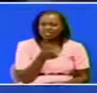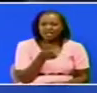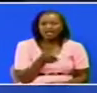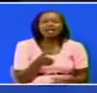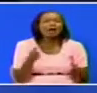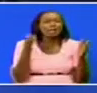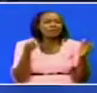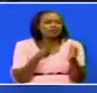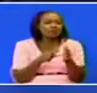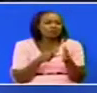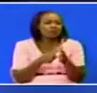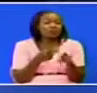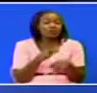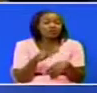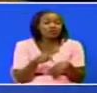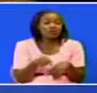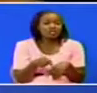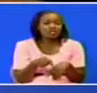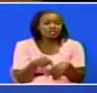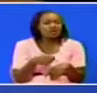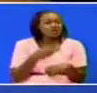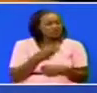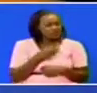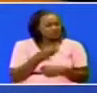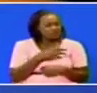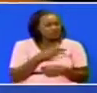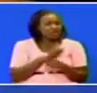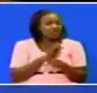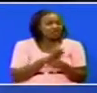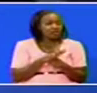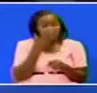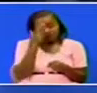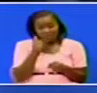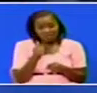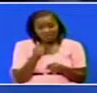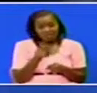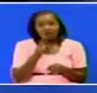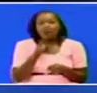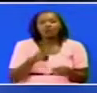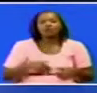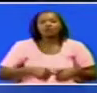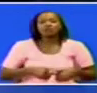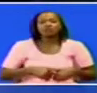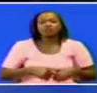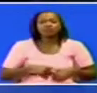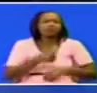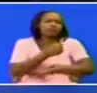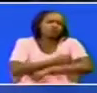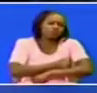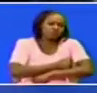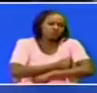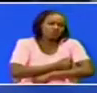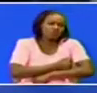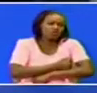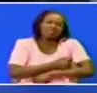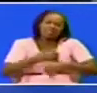ndovu. Lakini siku ya leo ni siku ya hofu kubwa sana kwa sababu nimeona tumepoteza kijana ambaye ni wa shule na walikuwa